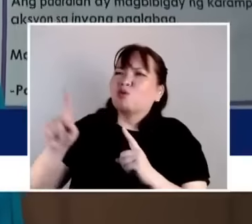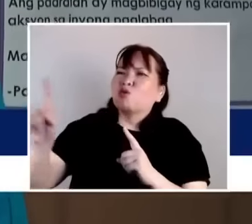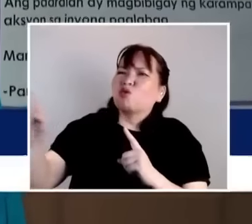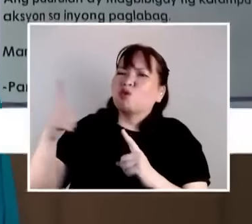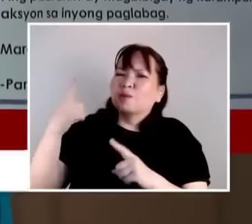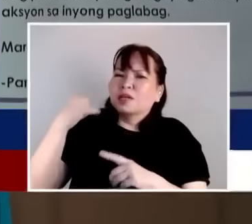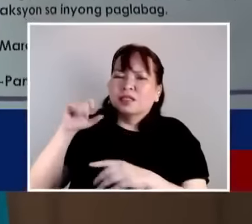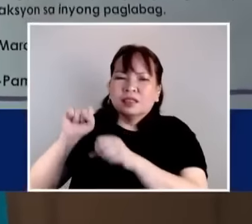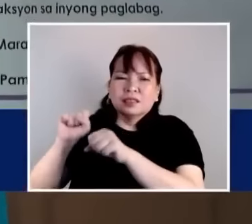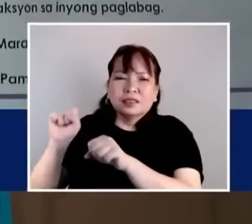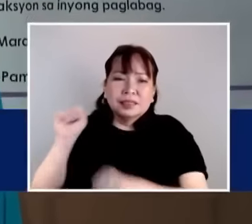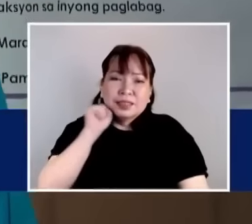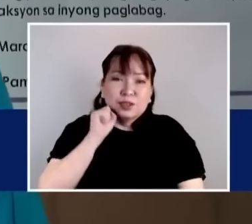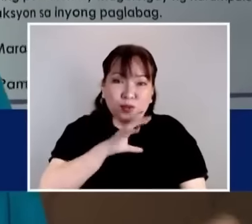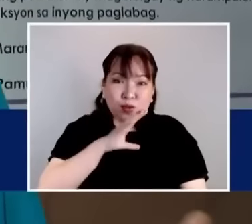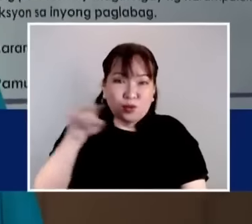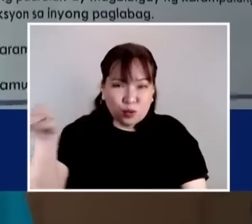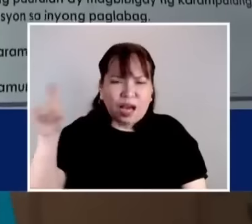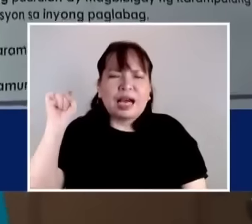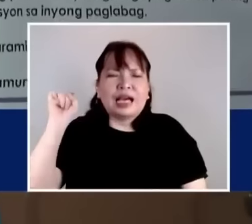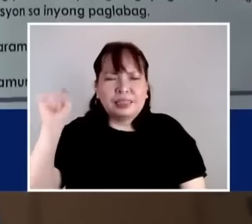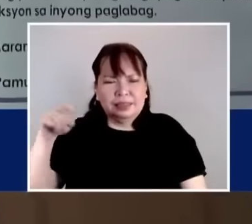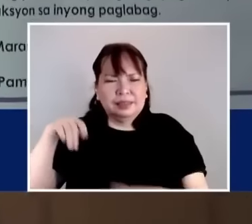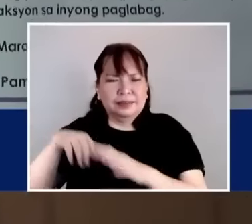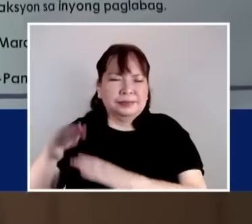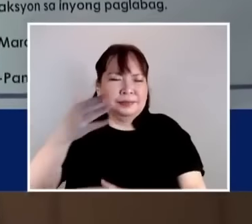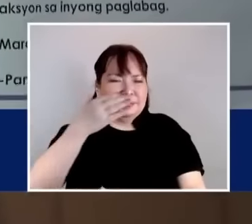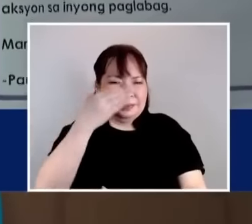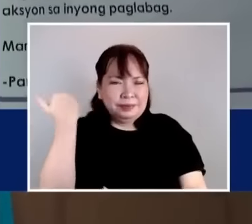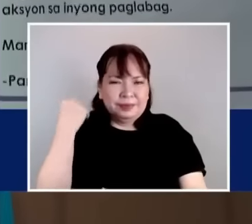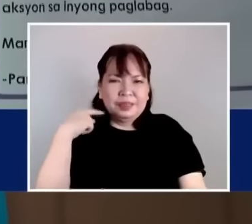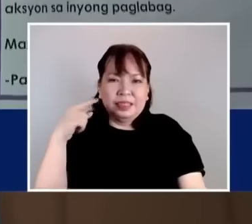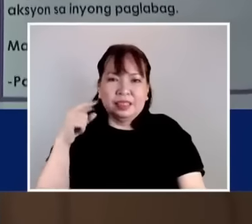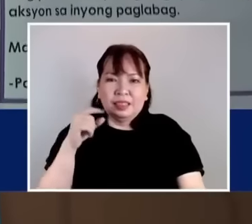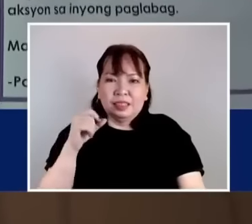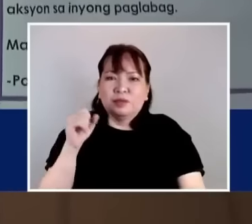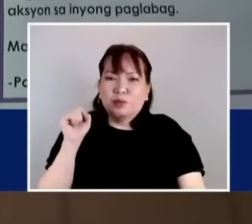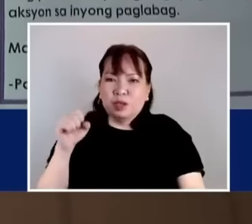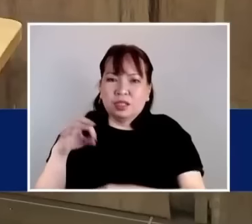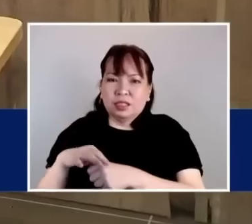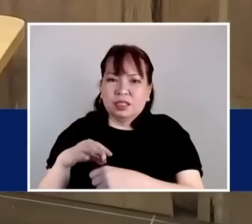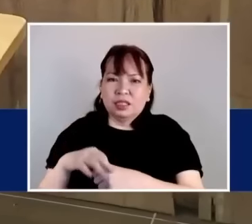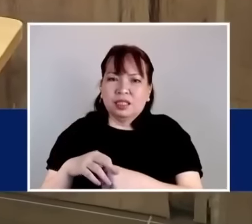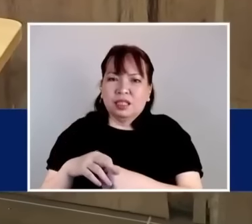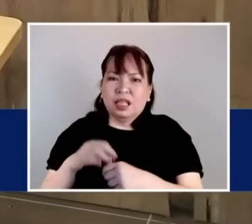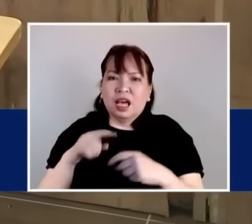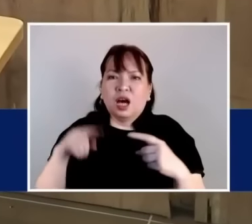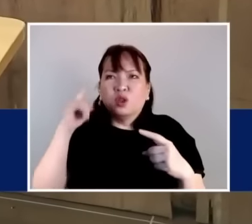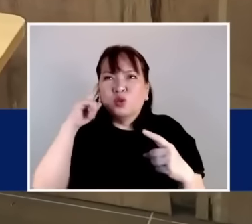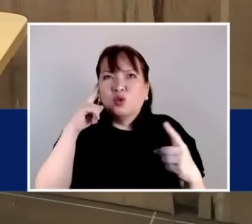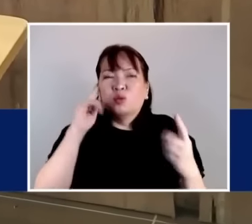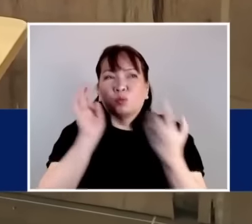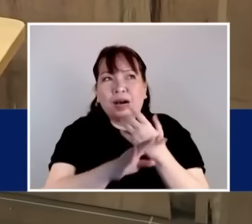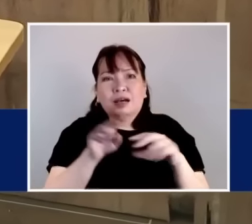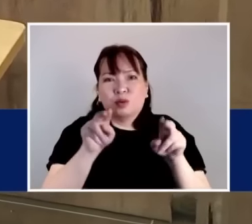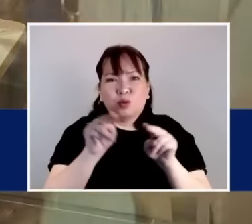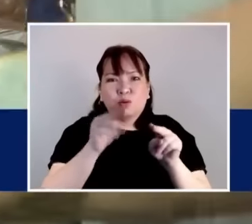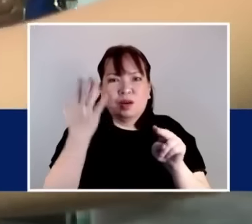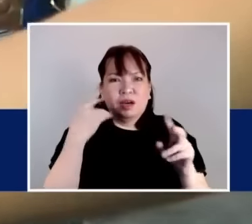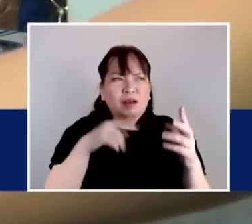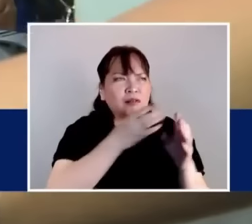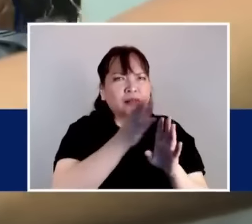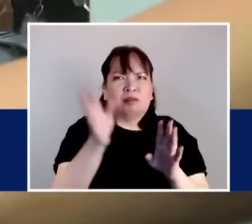Senior lang ang ano ang... Senior lang, isang tao lang. Ngayon marami. Nagbalik na naman sa dati, marami na naman. Nasa loob kami